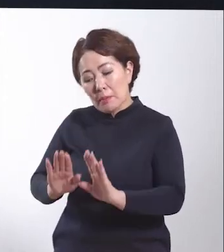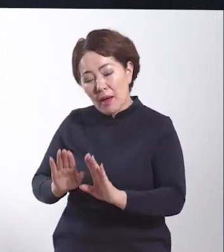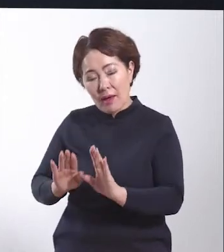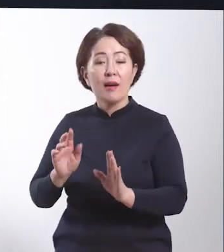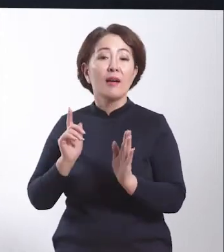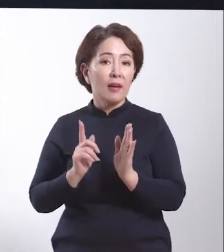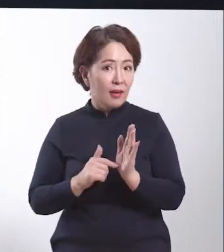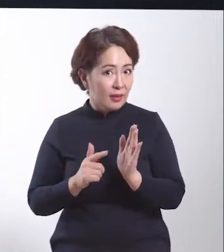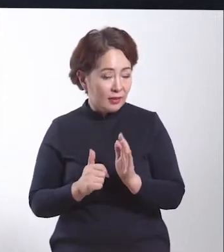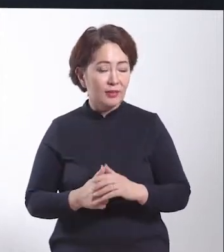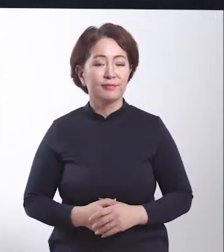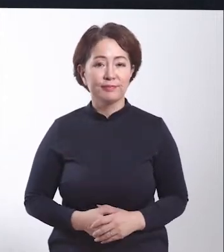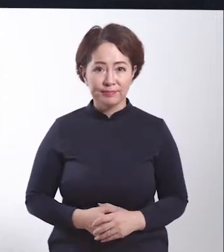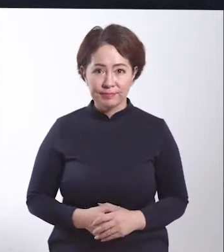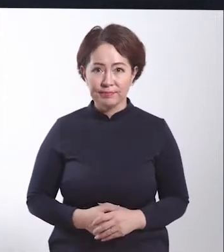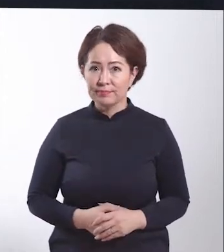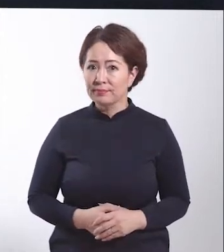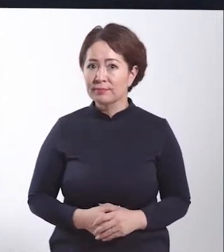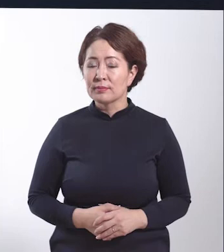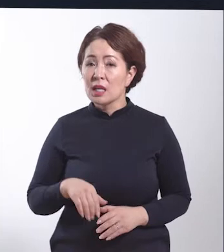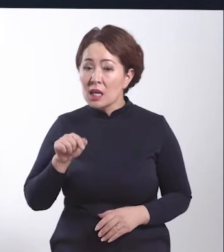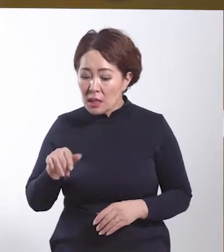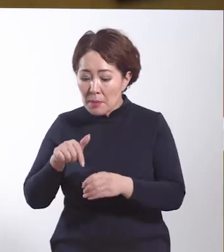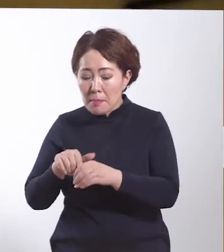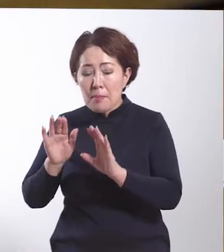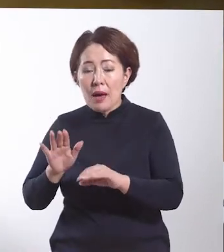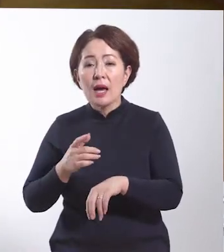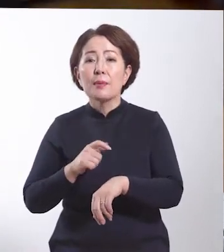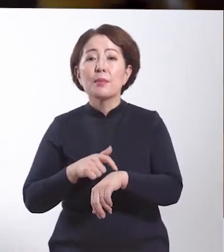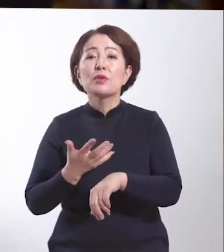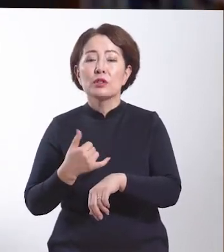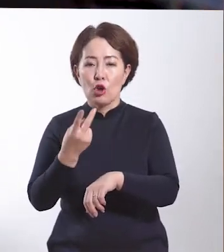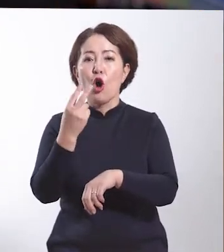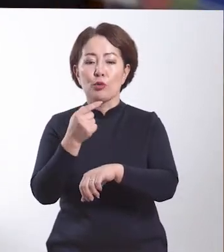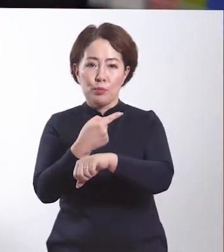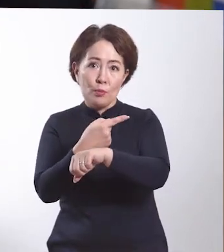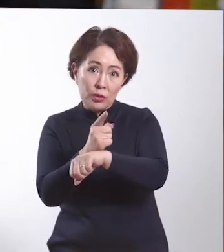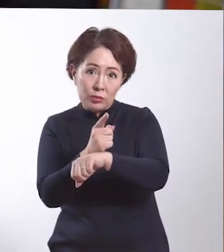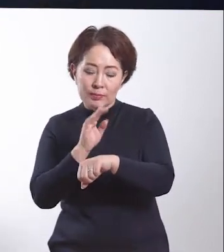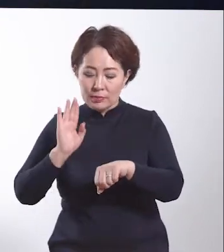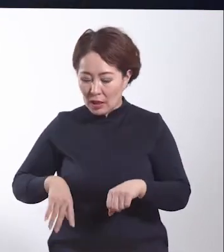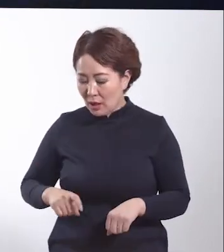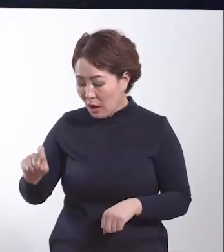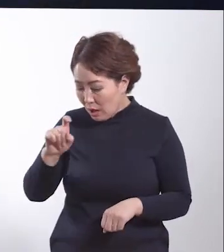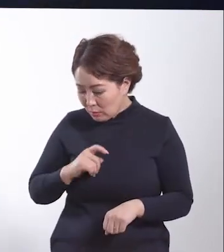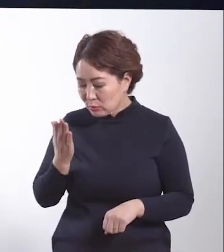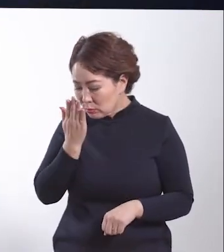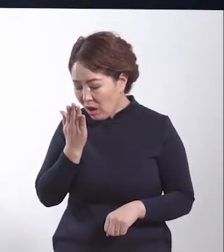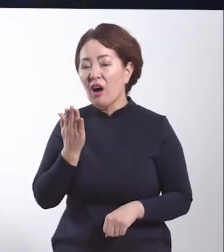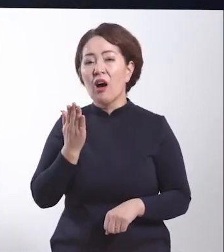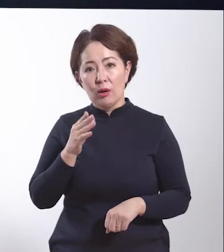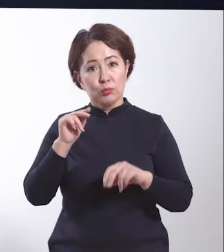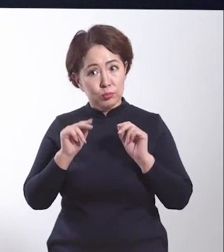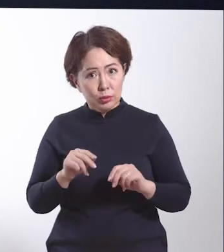шингэн бүхий хуванцар савны ёроолд тултлан хийн. Энэ хэвээр нь 20 минут байлгасны дараа шинжилгээний